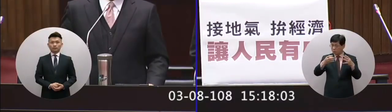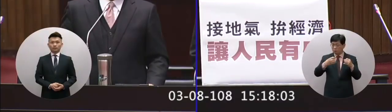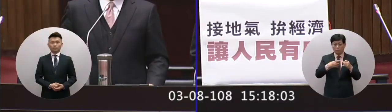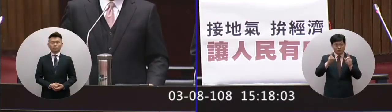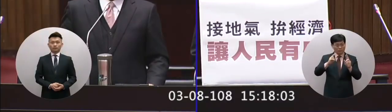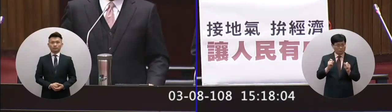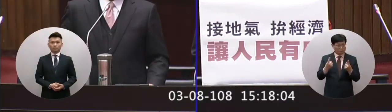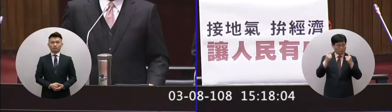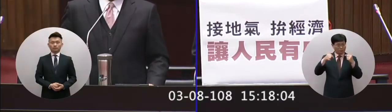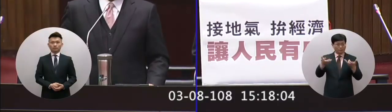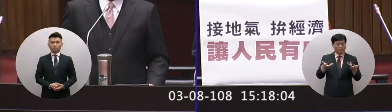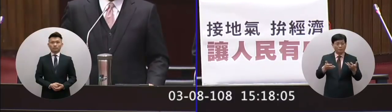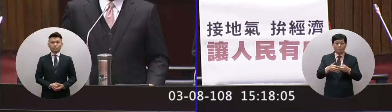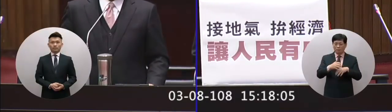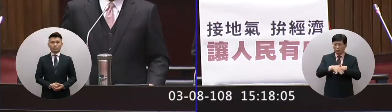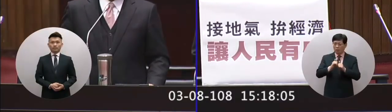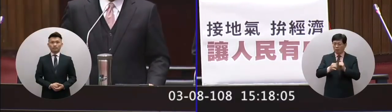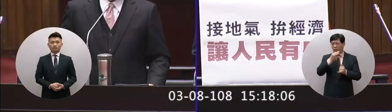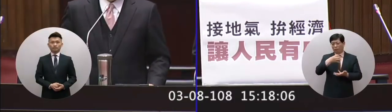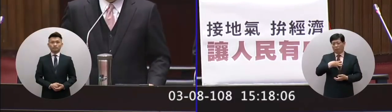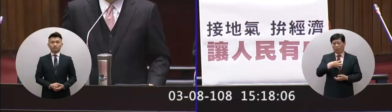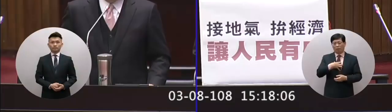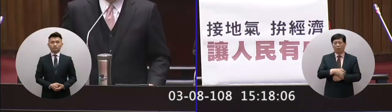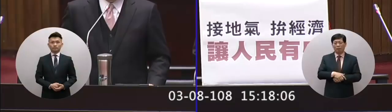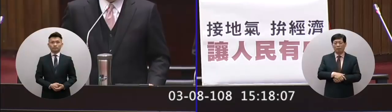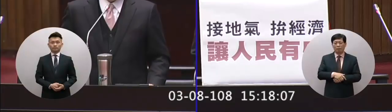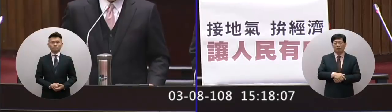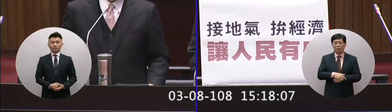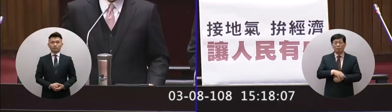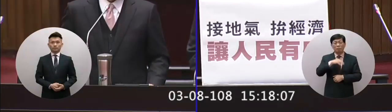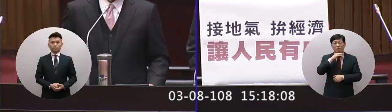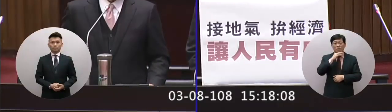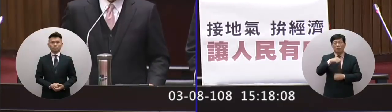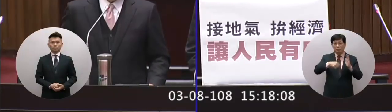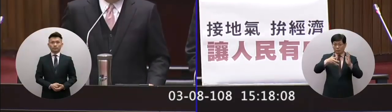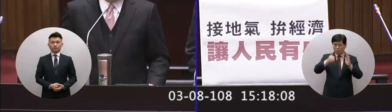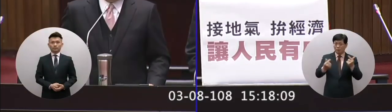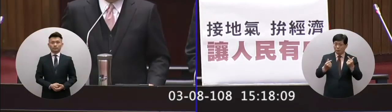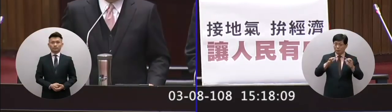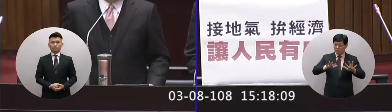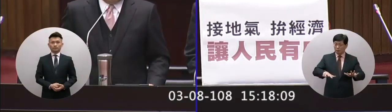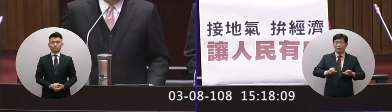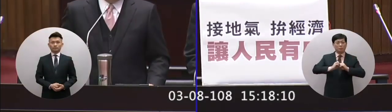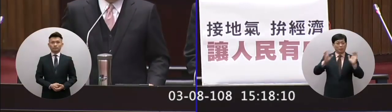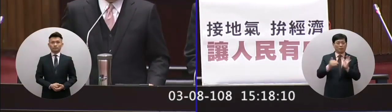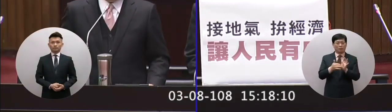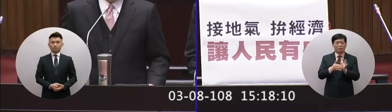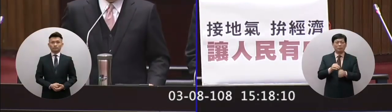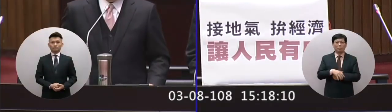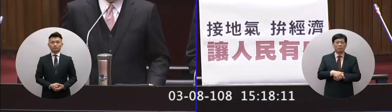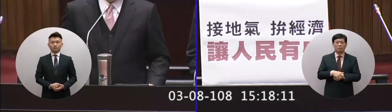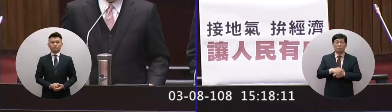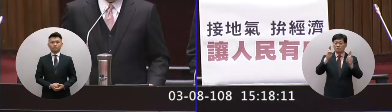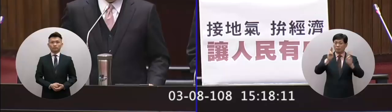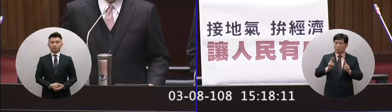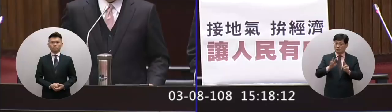个电价会涨的事情，这个会引起人民的恐慌了哈。那当然我知道院长好像在今天已经宣示了这